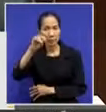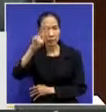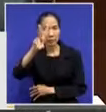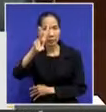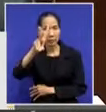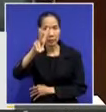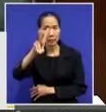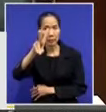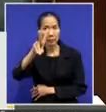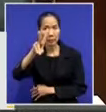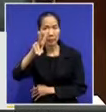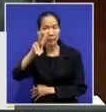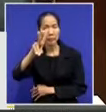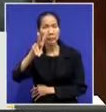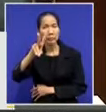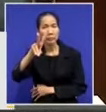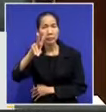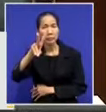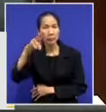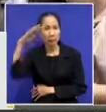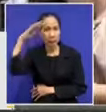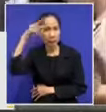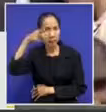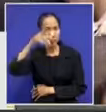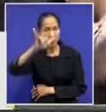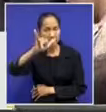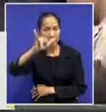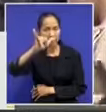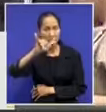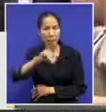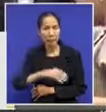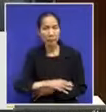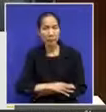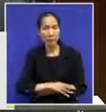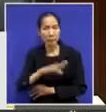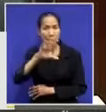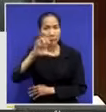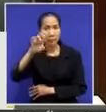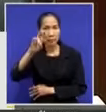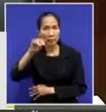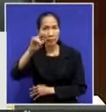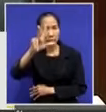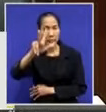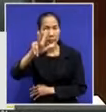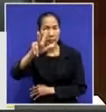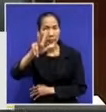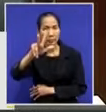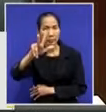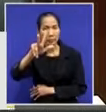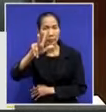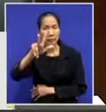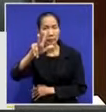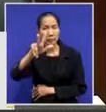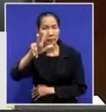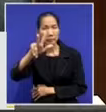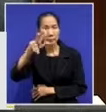572นายสมชาติประดิษฐพร พลเอกประยุทธ์จันโอชาครับ 573นายสมชายชาญร